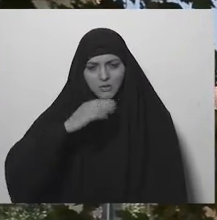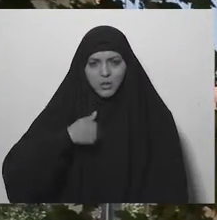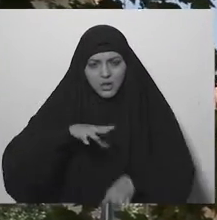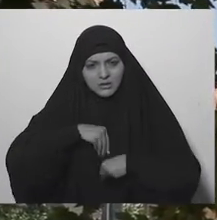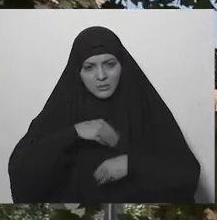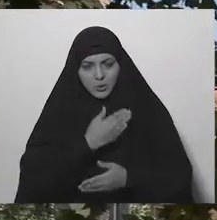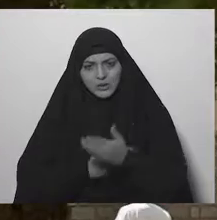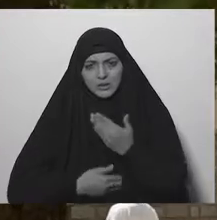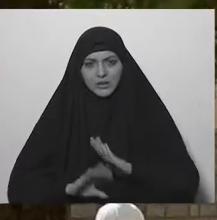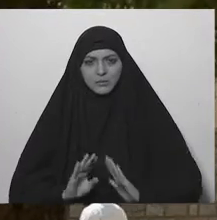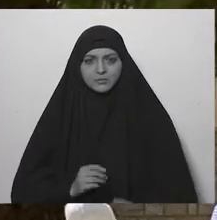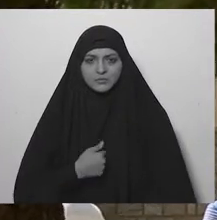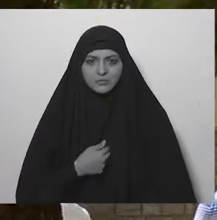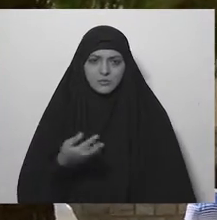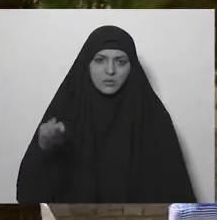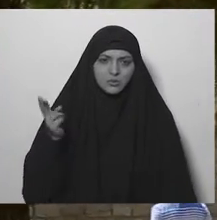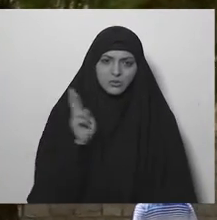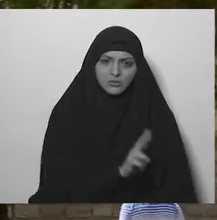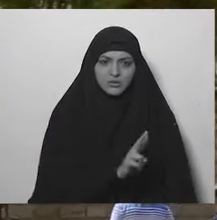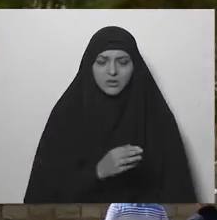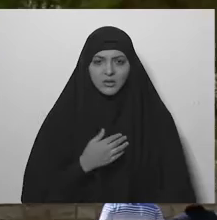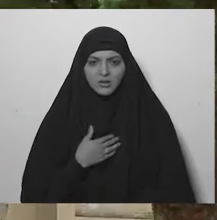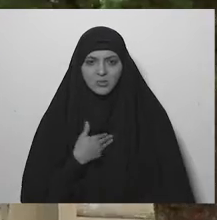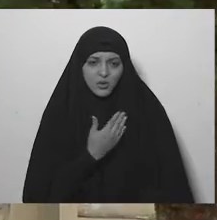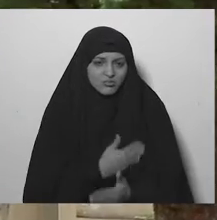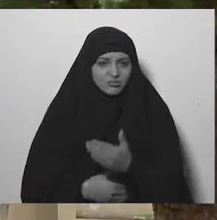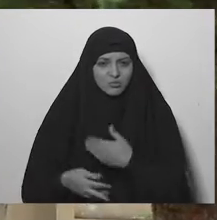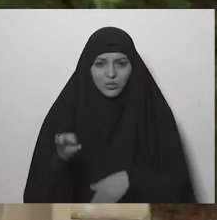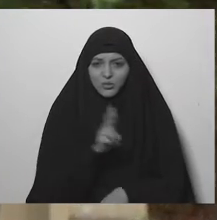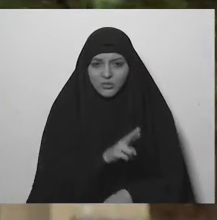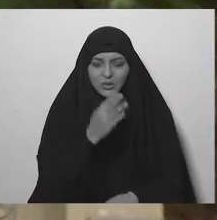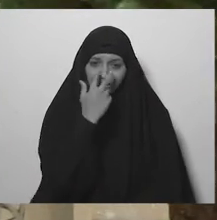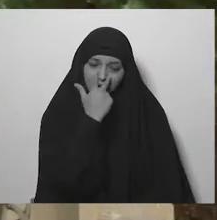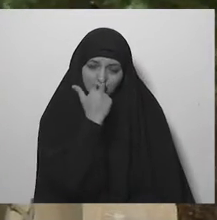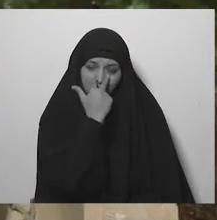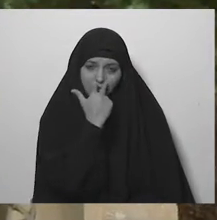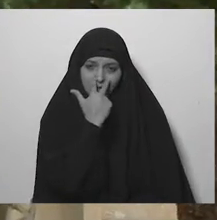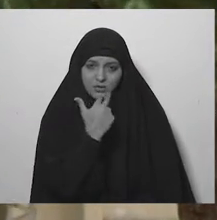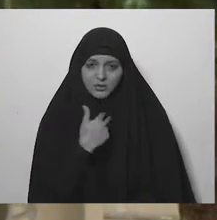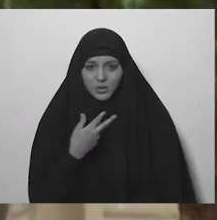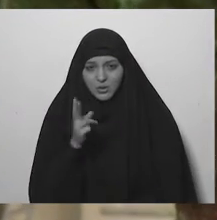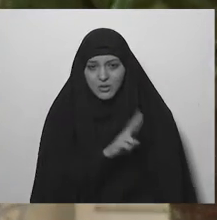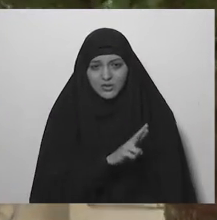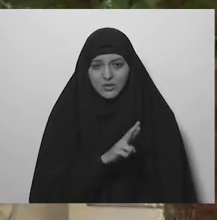arcades fils jett moi je trouve